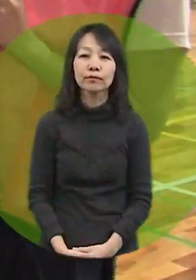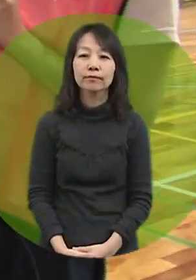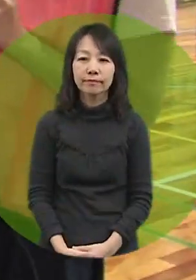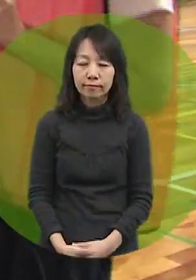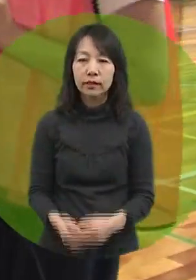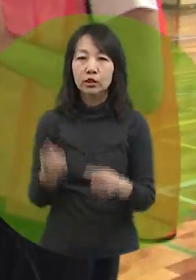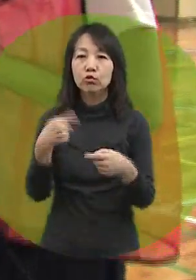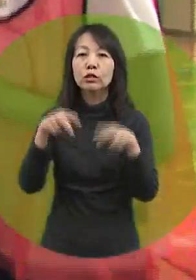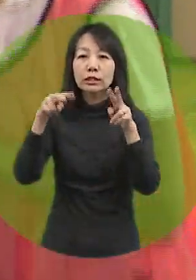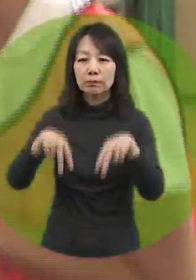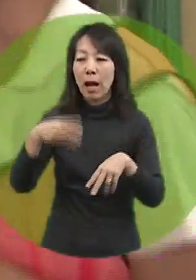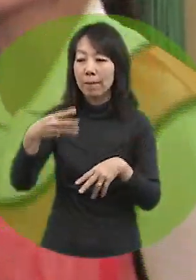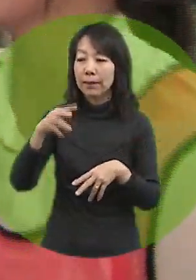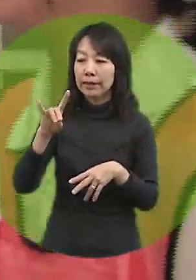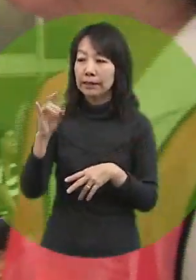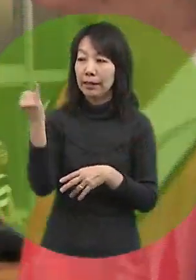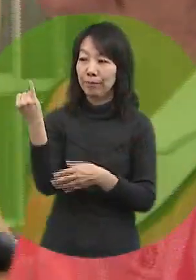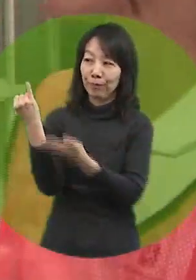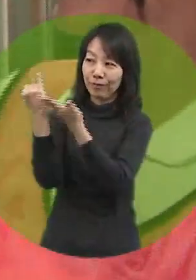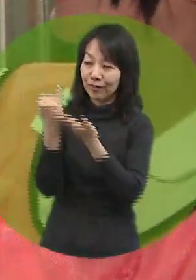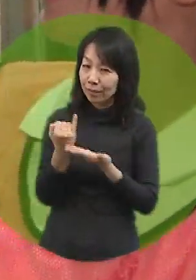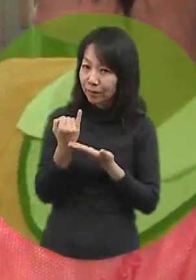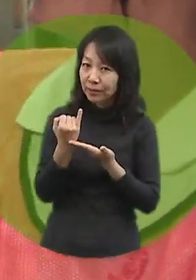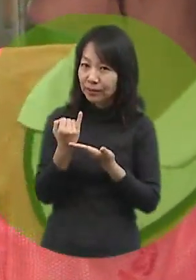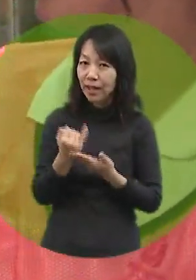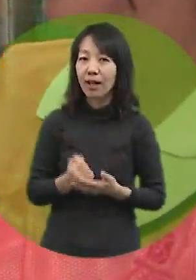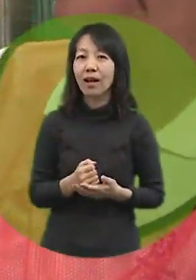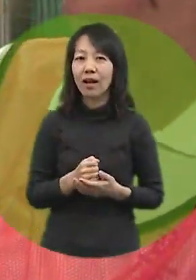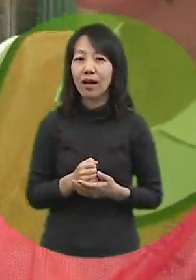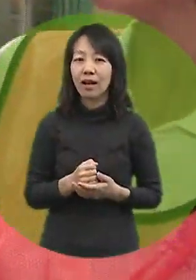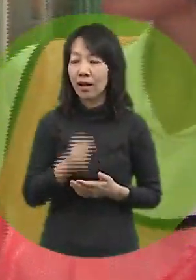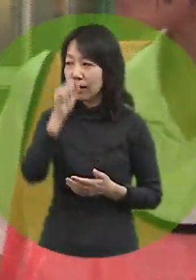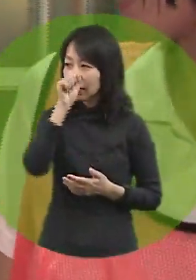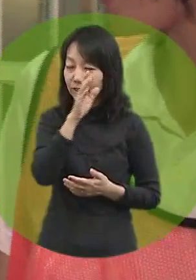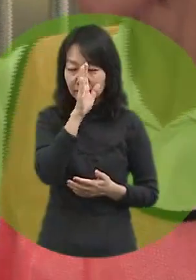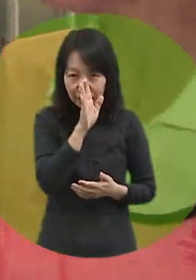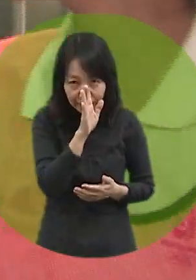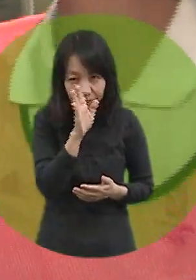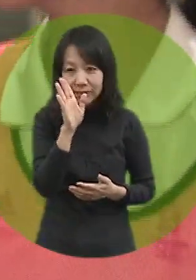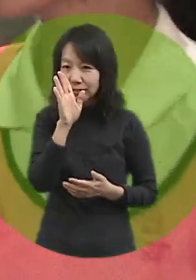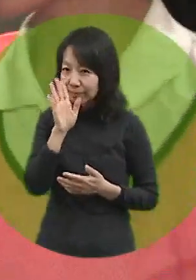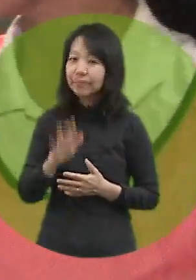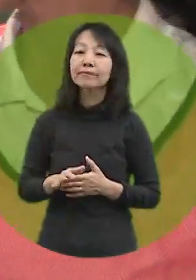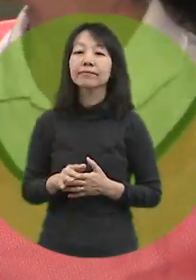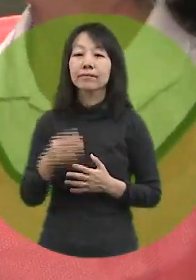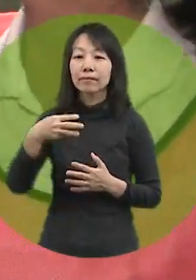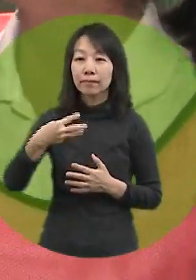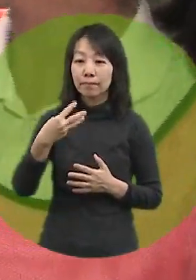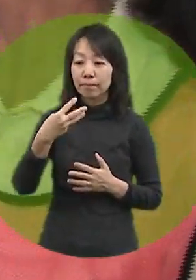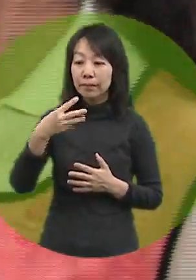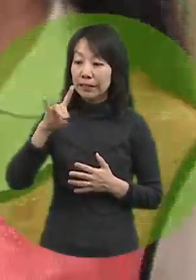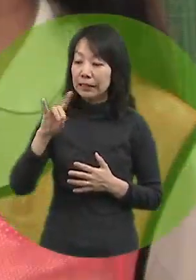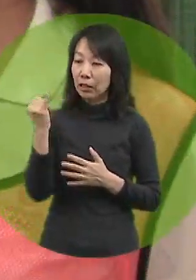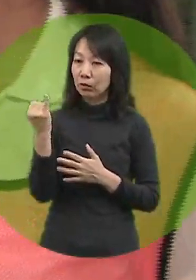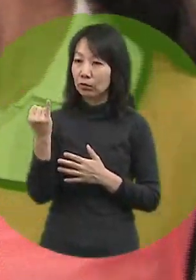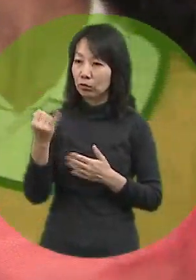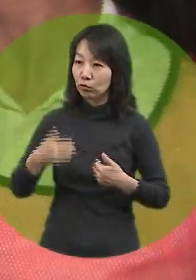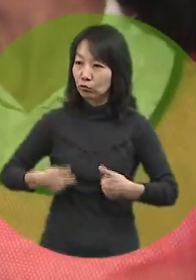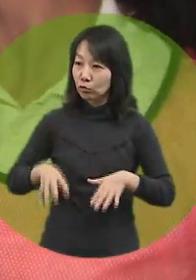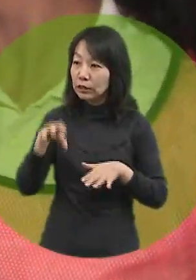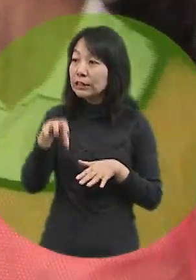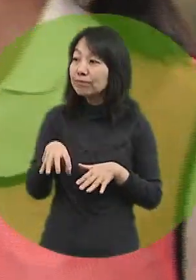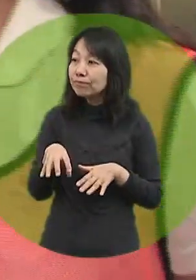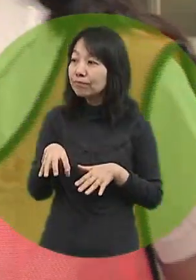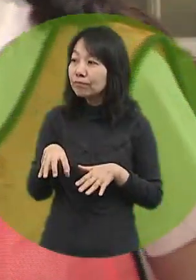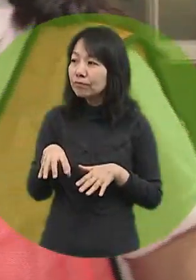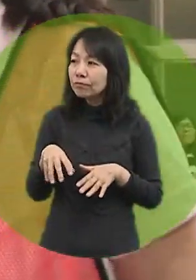うちまみきちゃんに来ていただきました。 ありがとうございます。よろしくね。 みきちゃん、ご出身は？ ご出身は